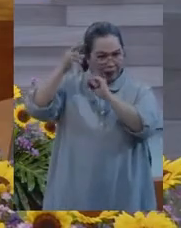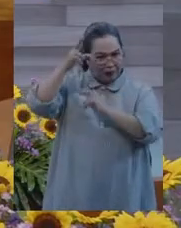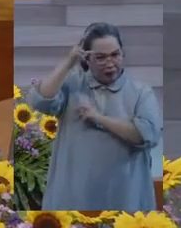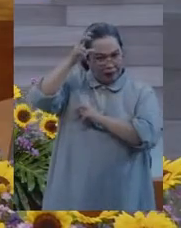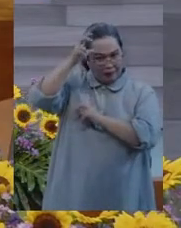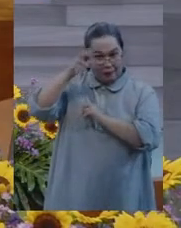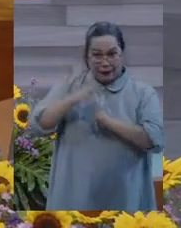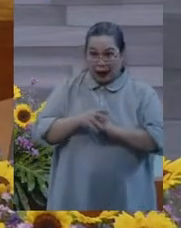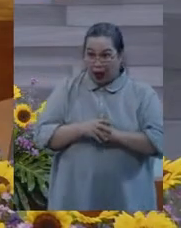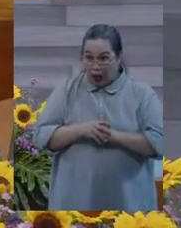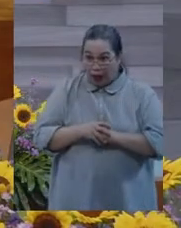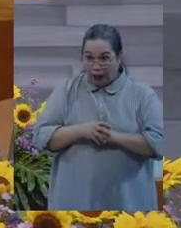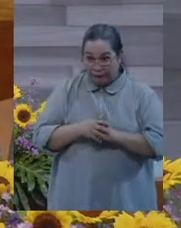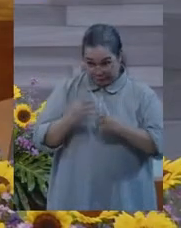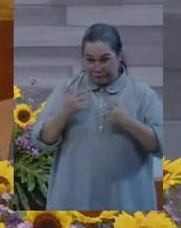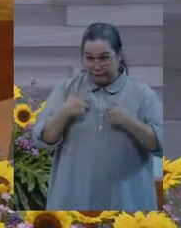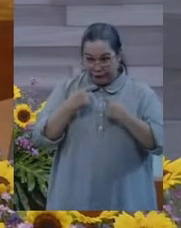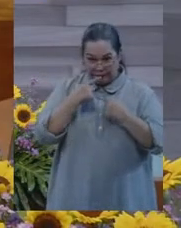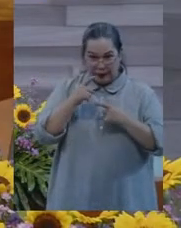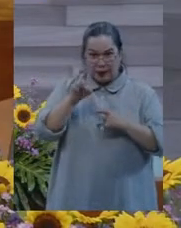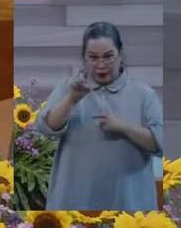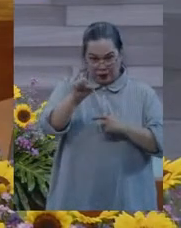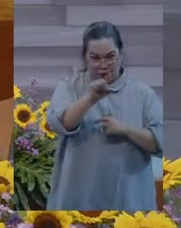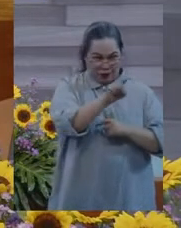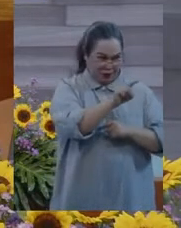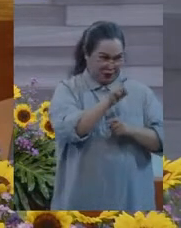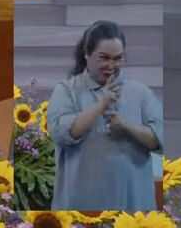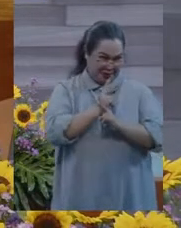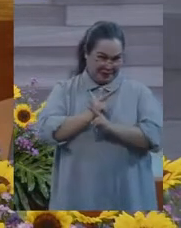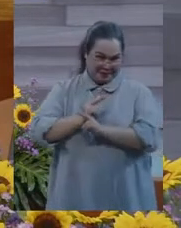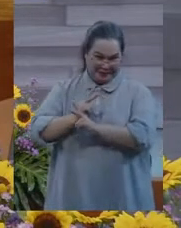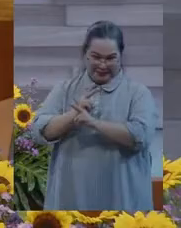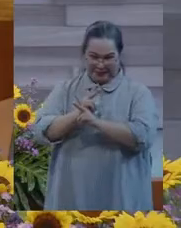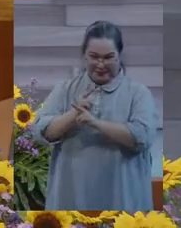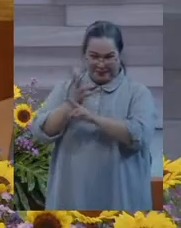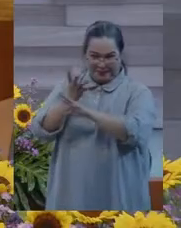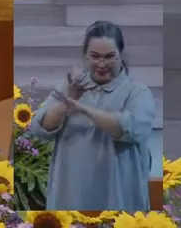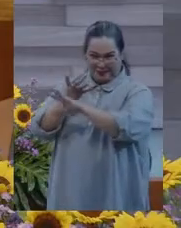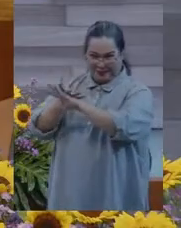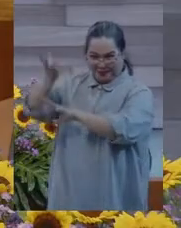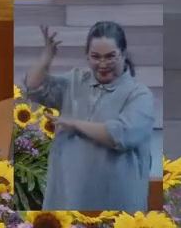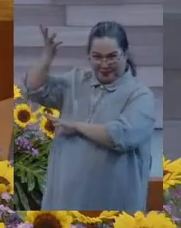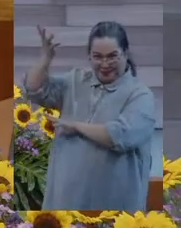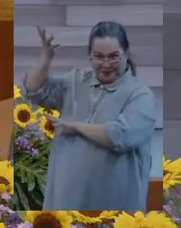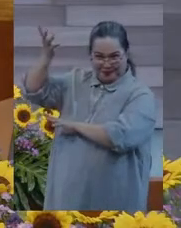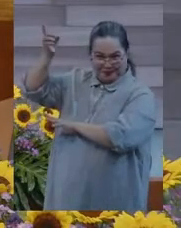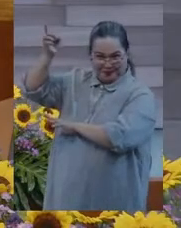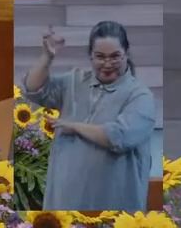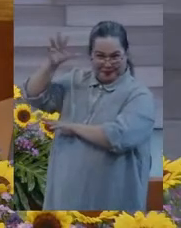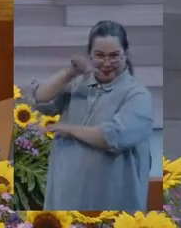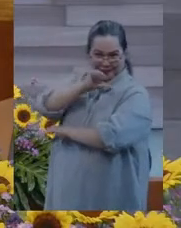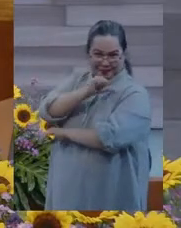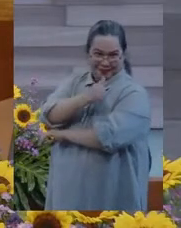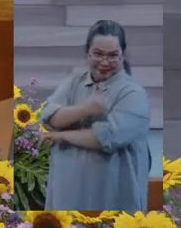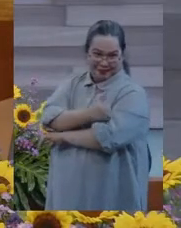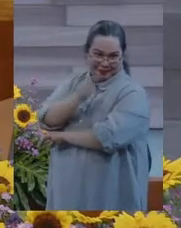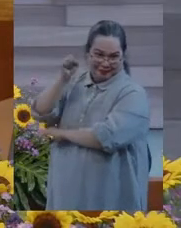demonyo. Mag-iingat po tayo doon. They blaspheme the